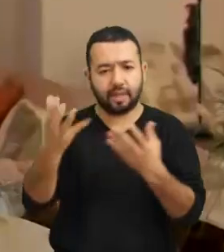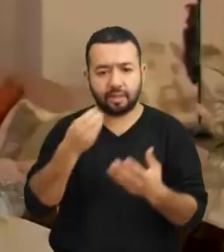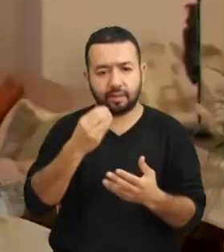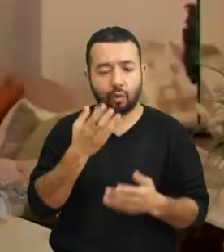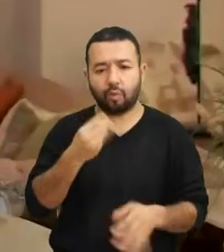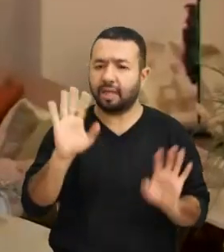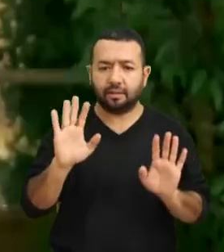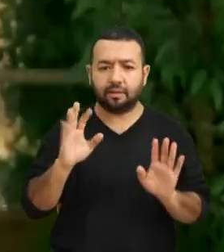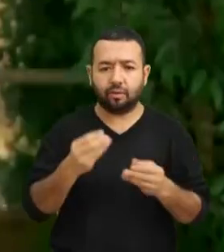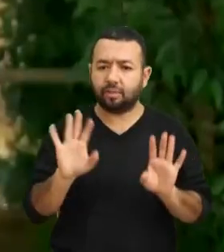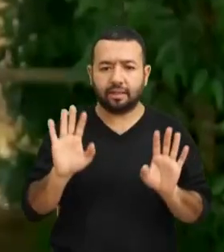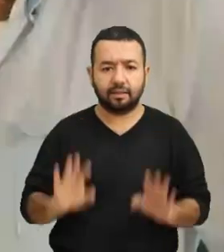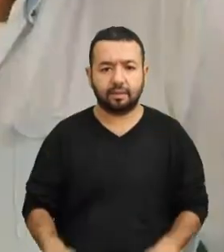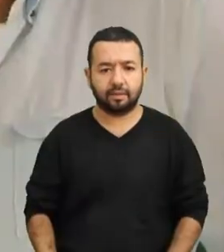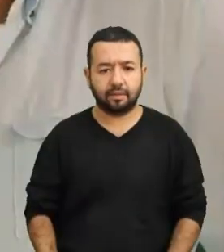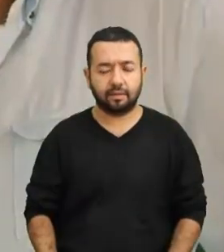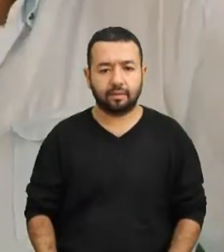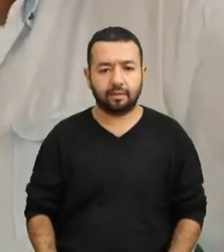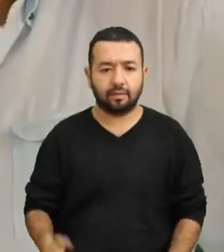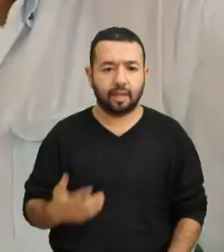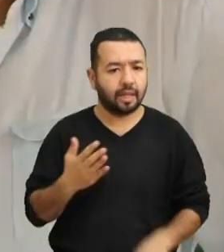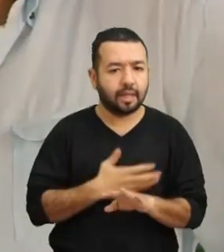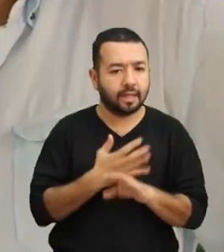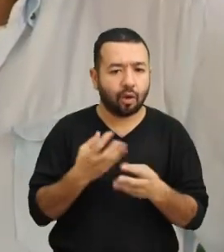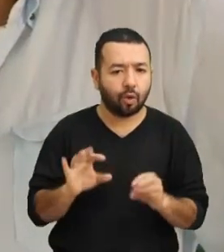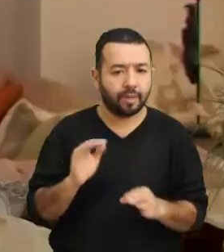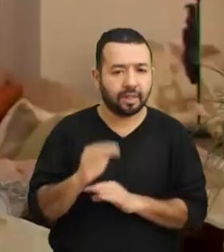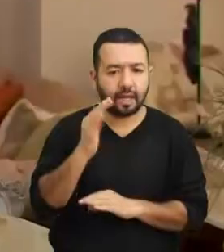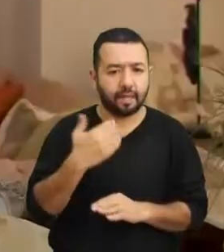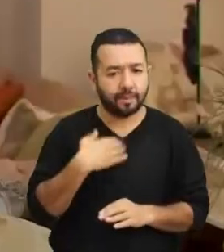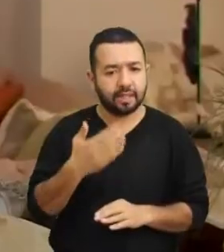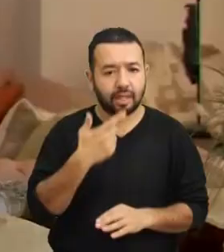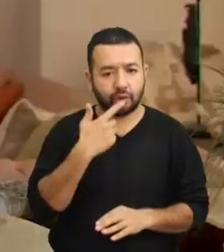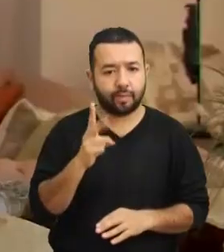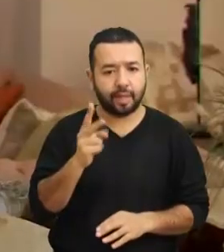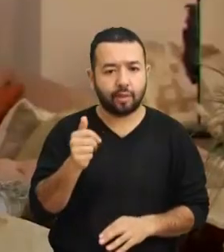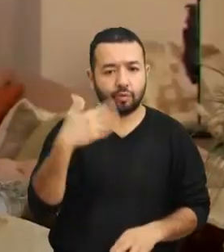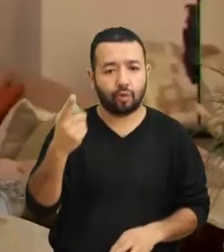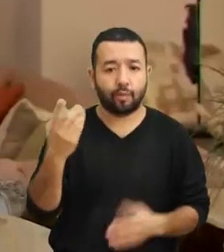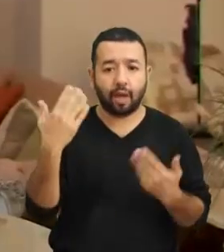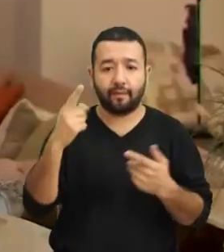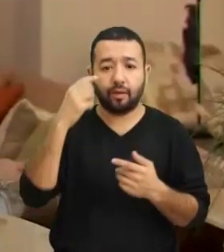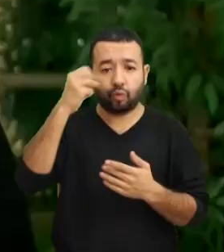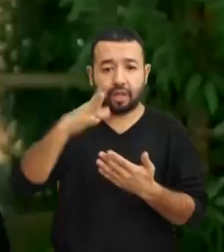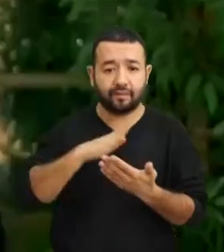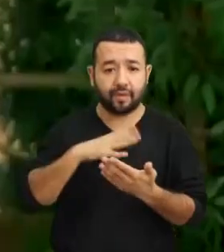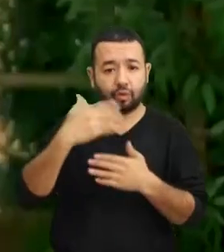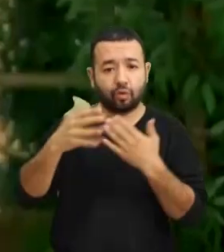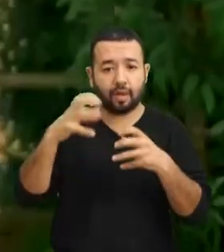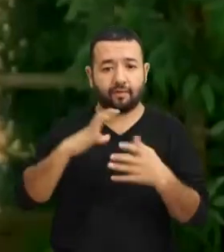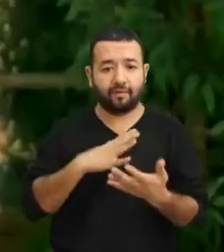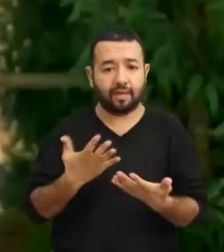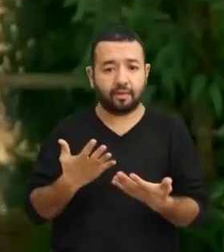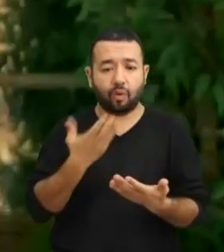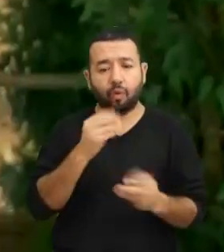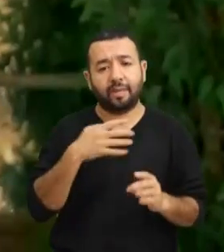Olmaz. Olmaz yani. Ya neden olmasın hayatım? Bak ben size söyleyeyim. İki gün sonra bu havaları mumla ararız. Olmaz